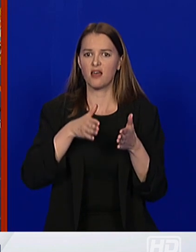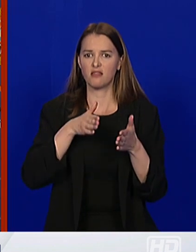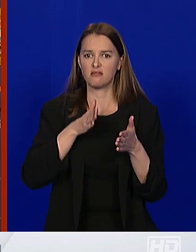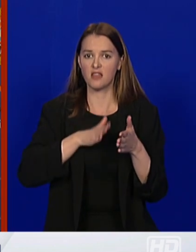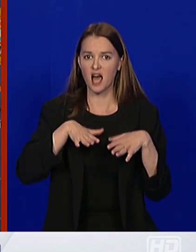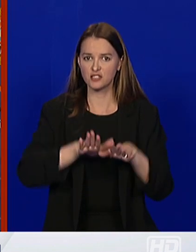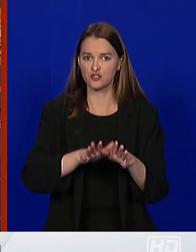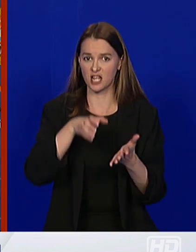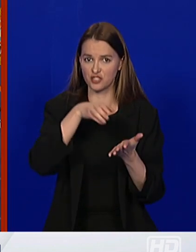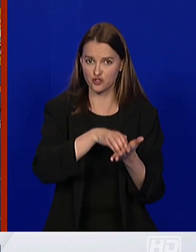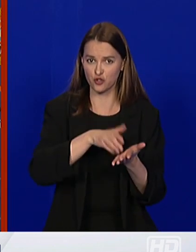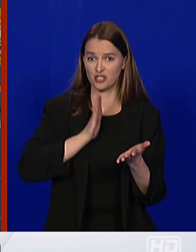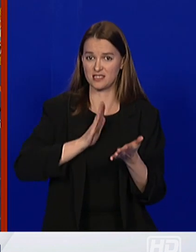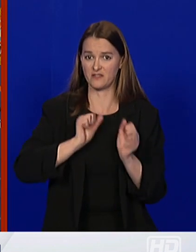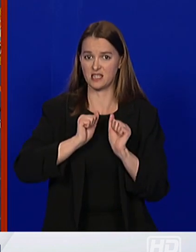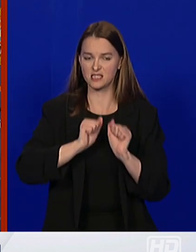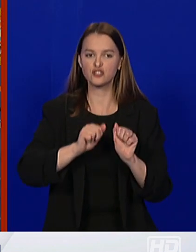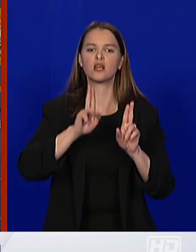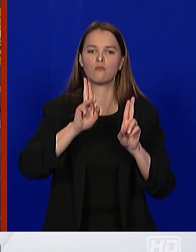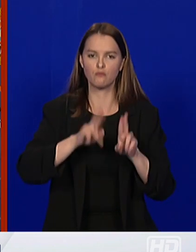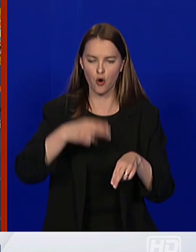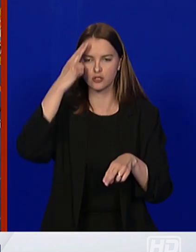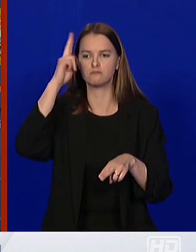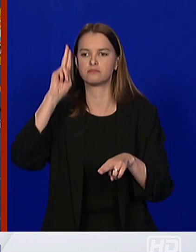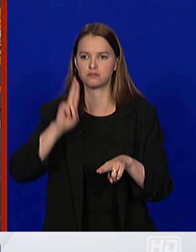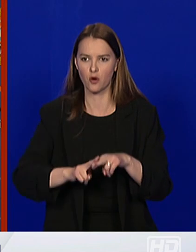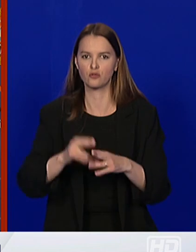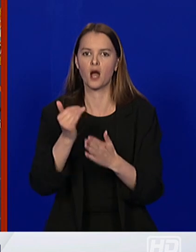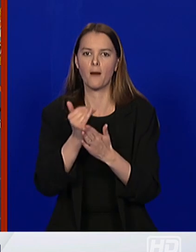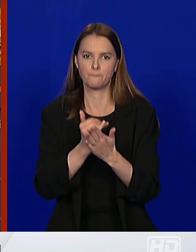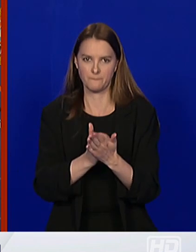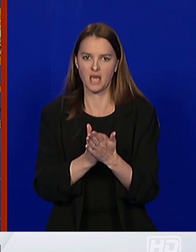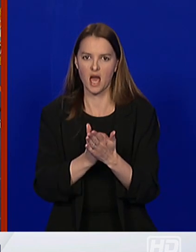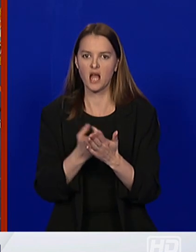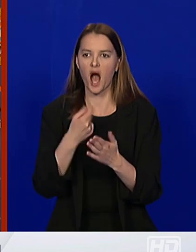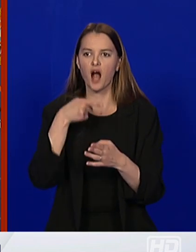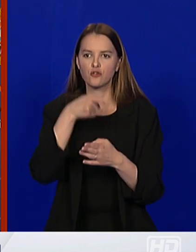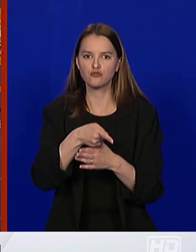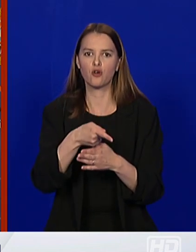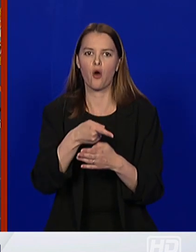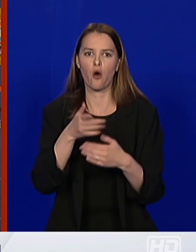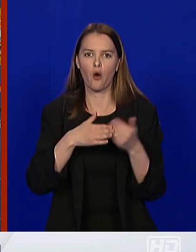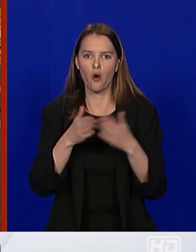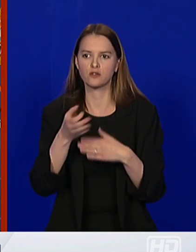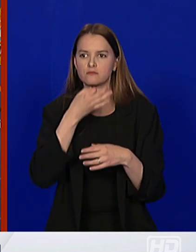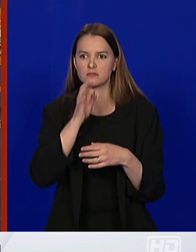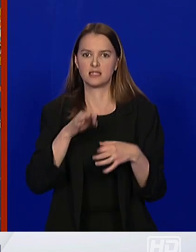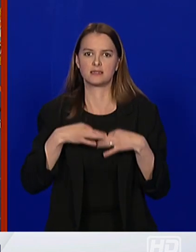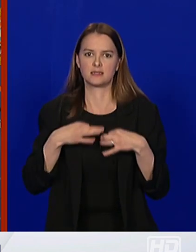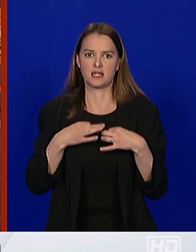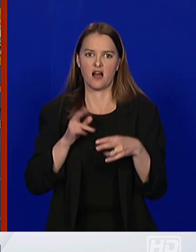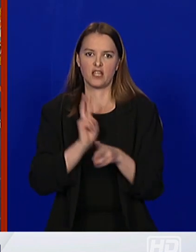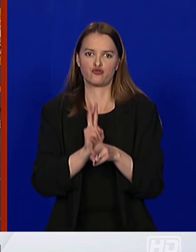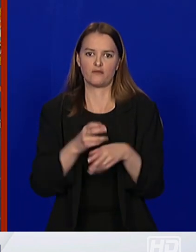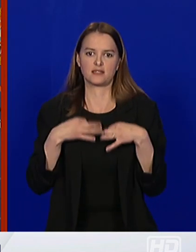može donositi određene mjere ako je to u svrhu očuvanja zdravlja. Prema tome, da smo znali kakva nas